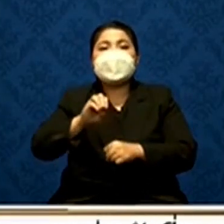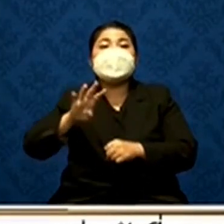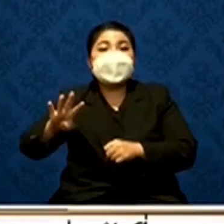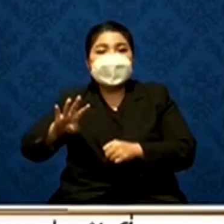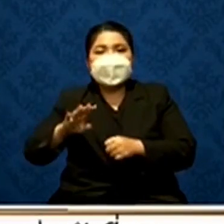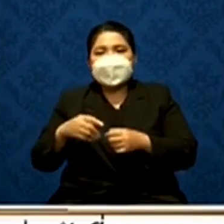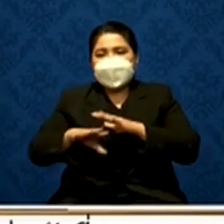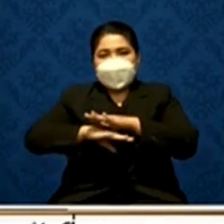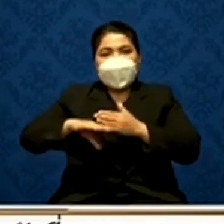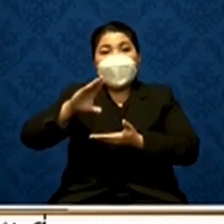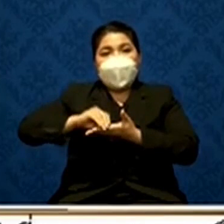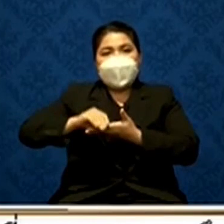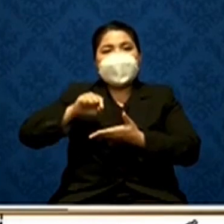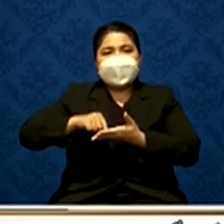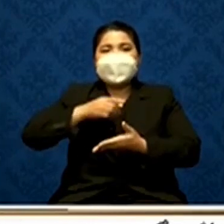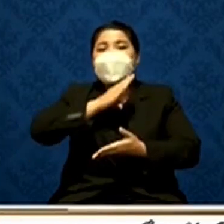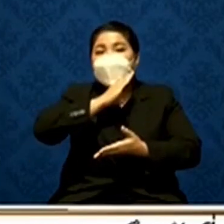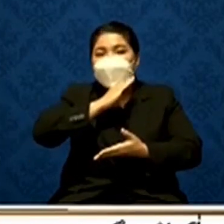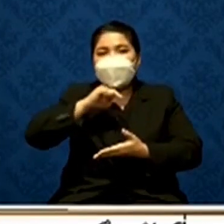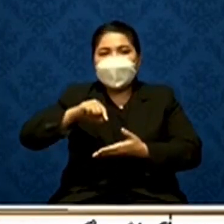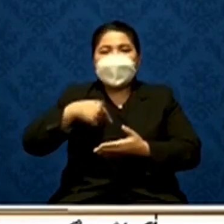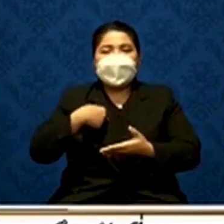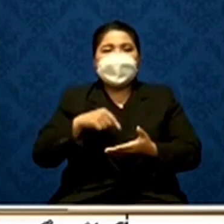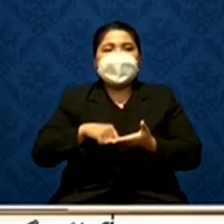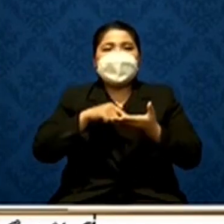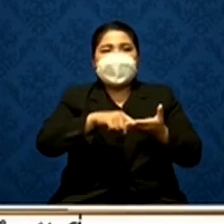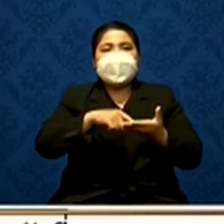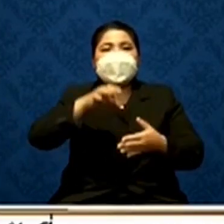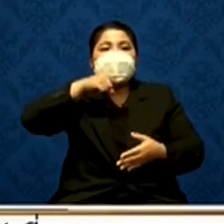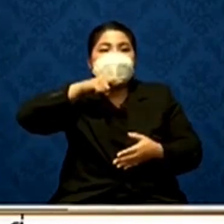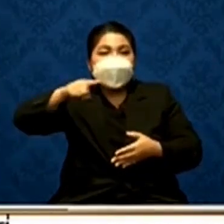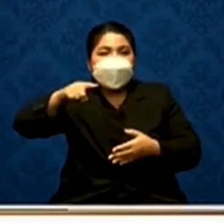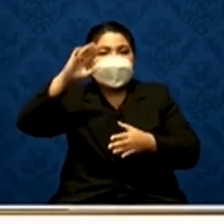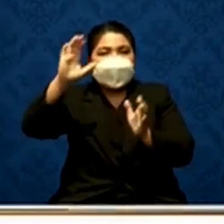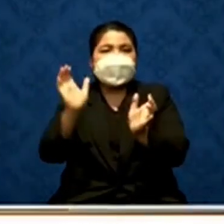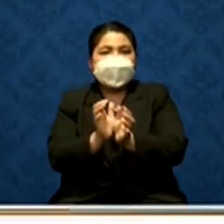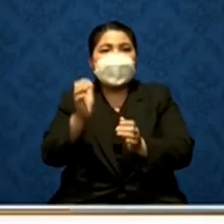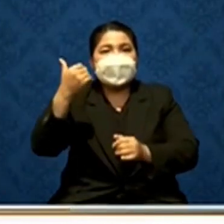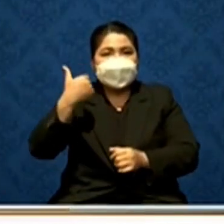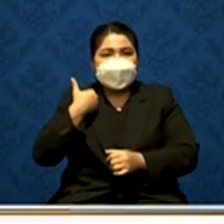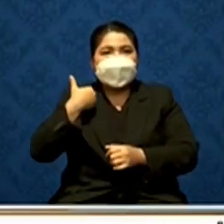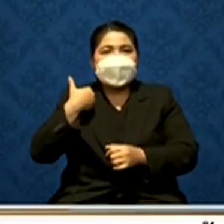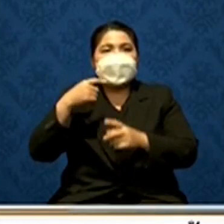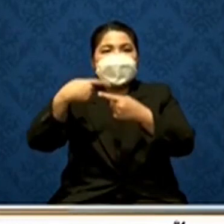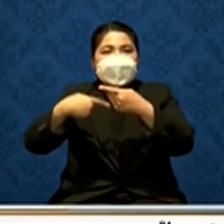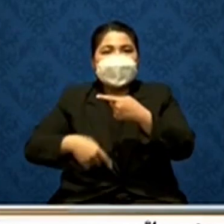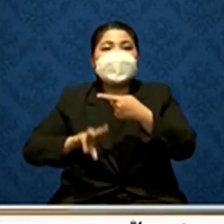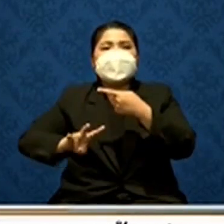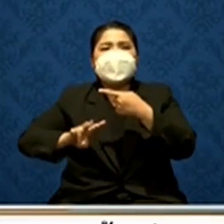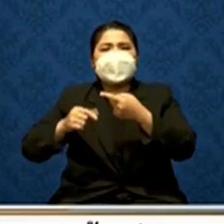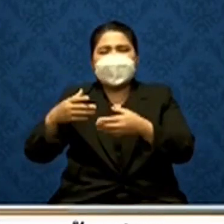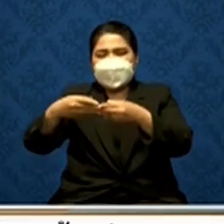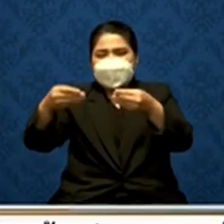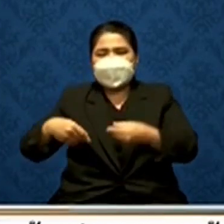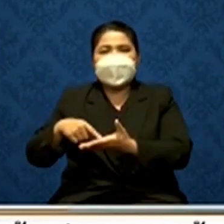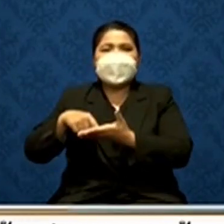เทษในสภาแล้วเขากไปแ้งความทั้งหมด 7เรื่องเอกสารท่นเต halveschnั้